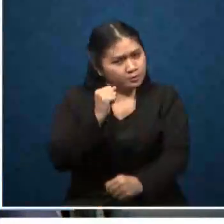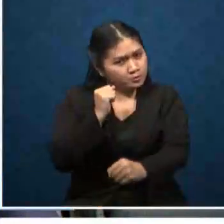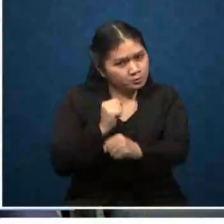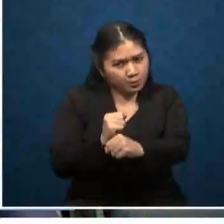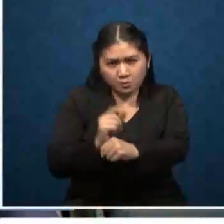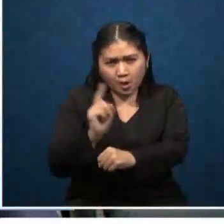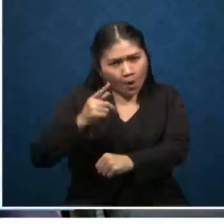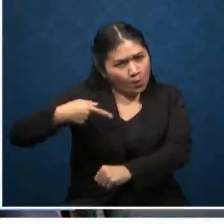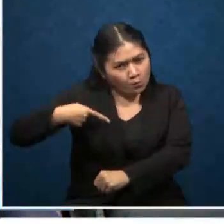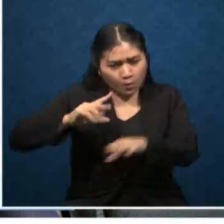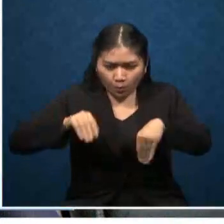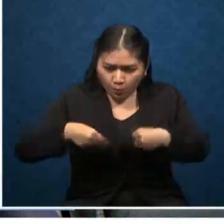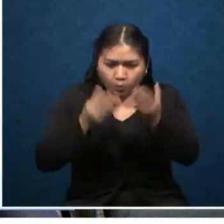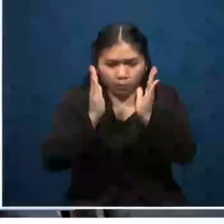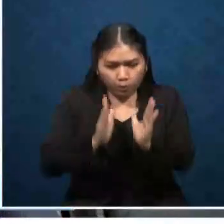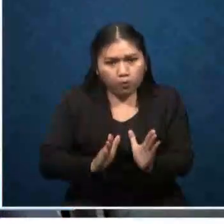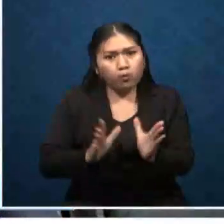ว้กับสังคมไย